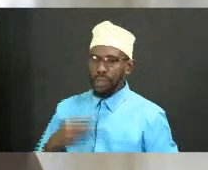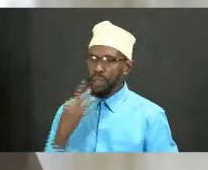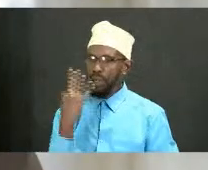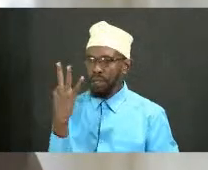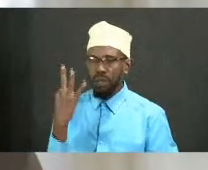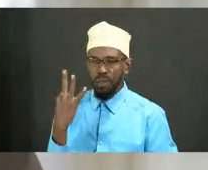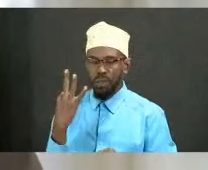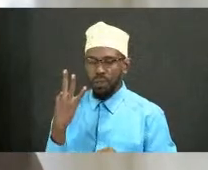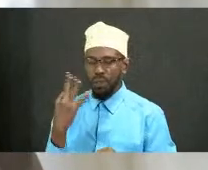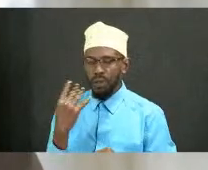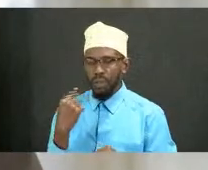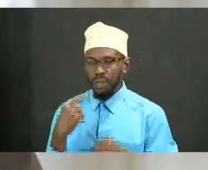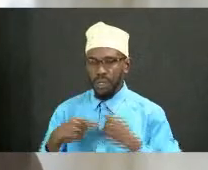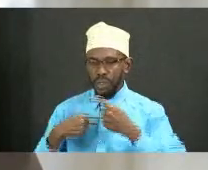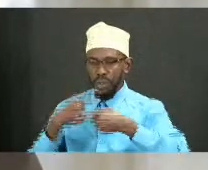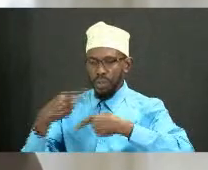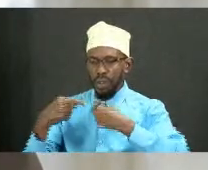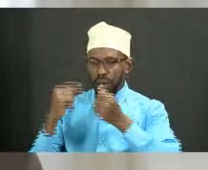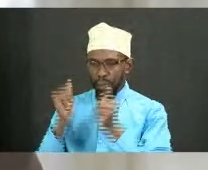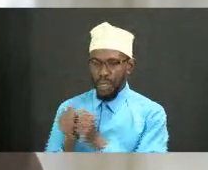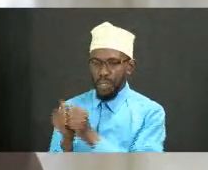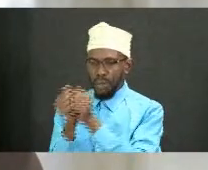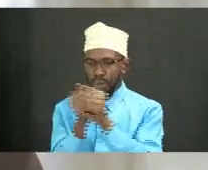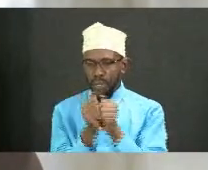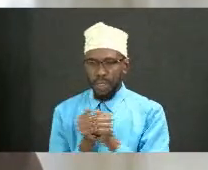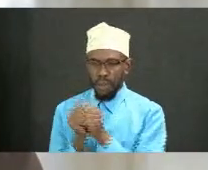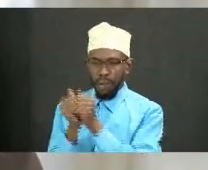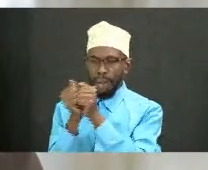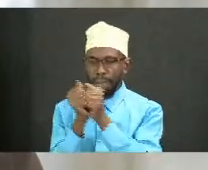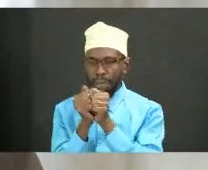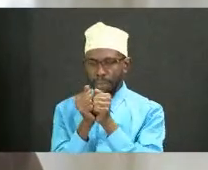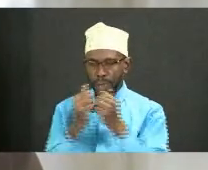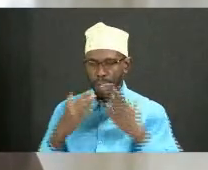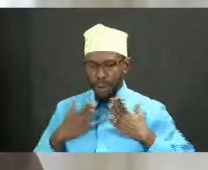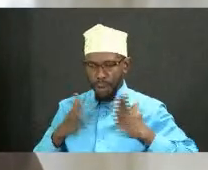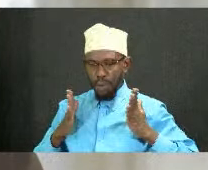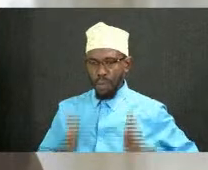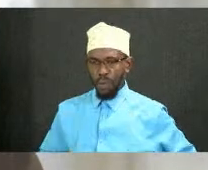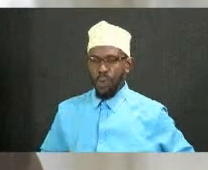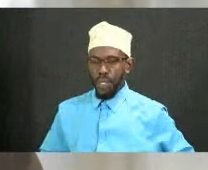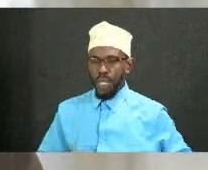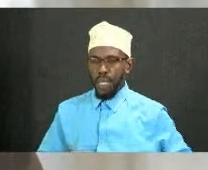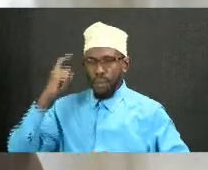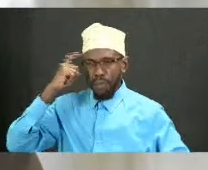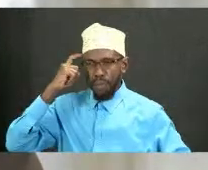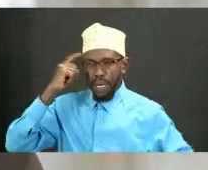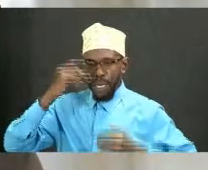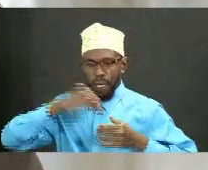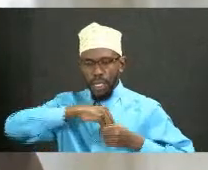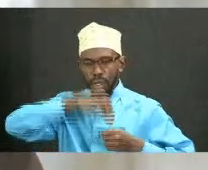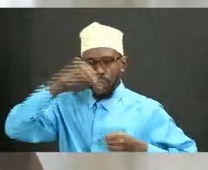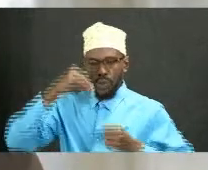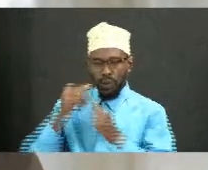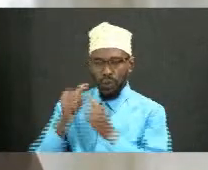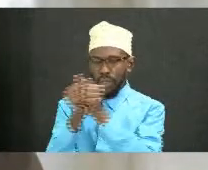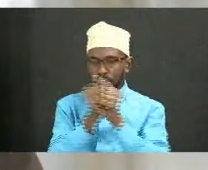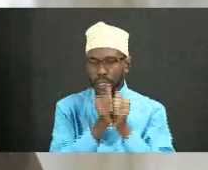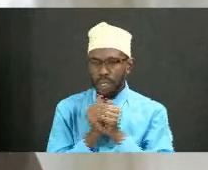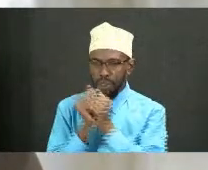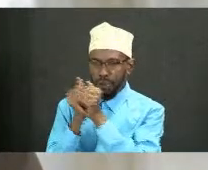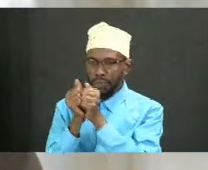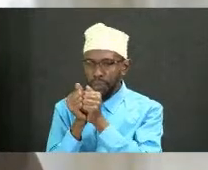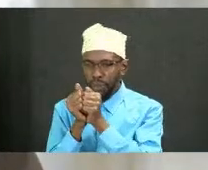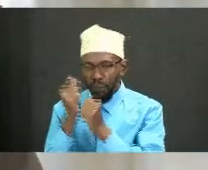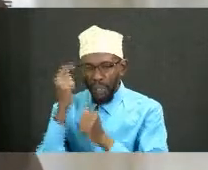vitu tatu haziezi, ambat lazima zikuwe pamoja. Lazima the body, the mind and the soul zikuwe pamoja. So